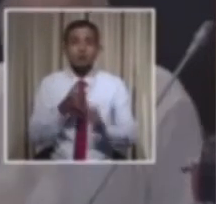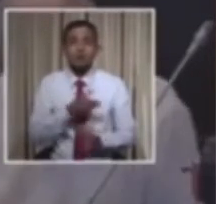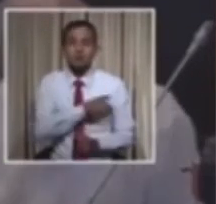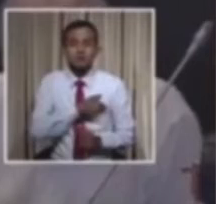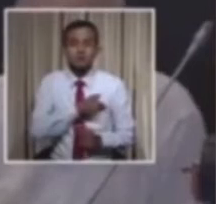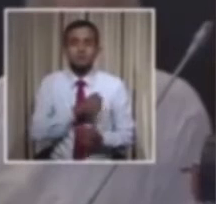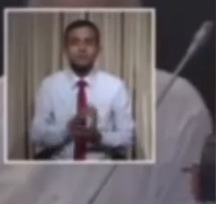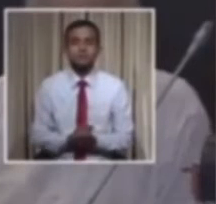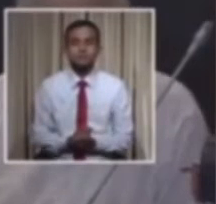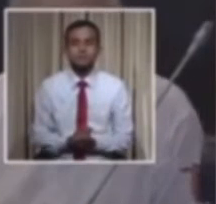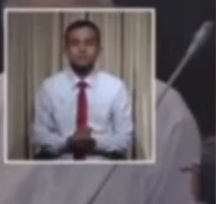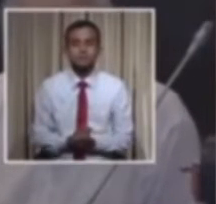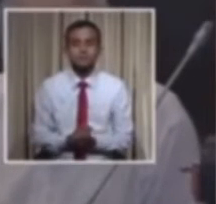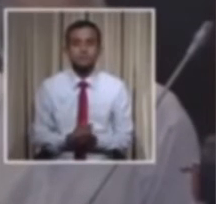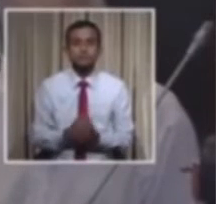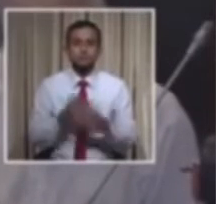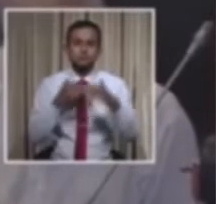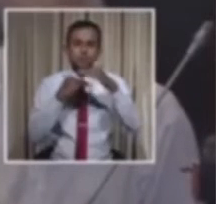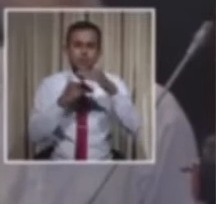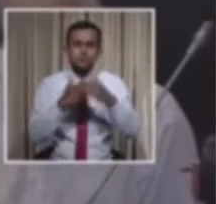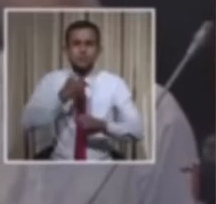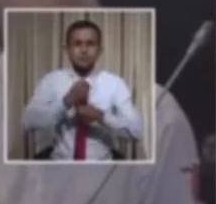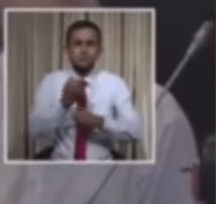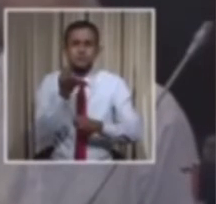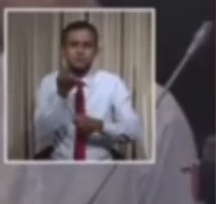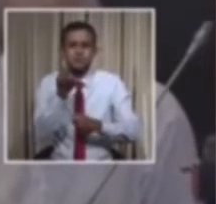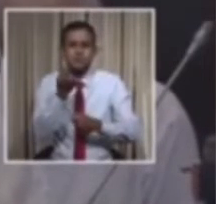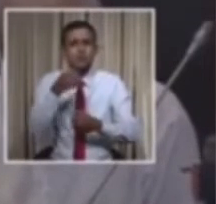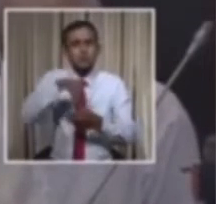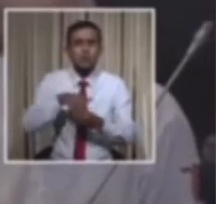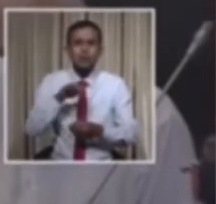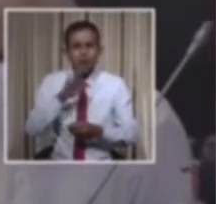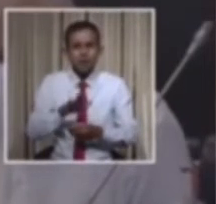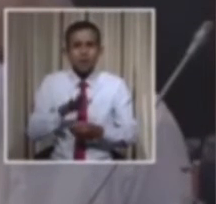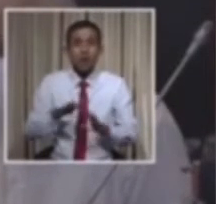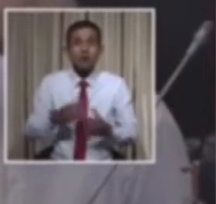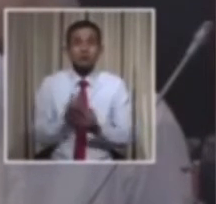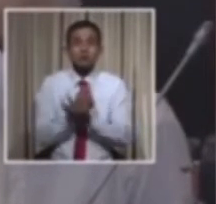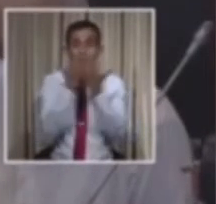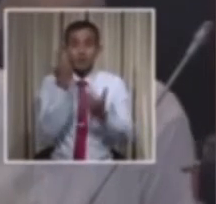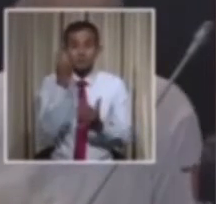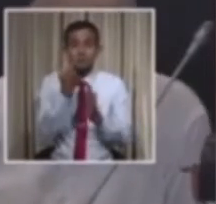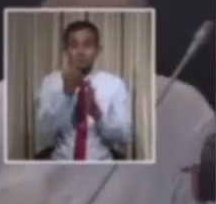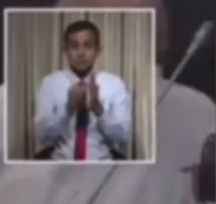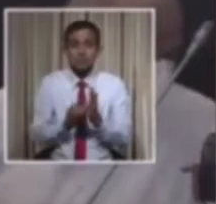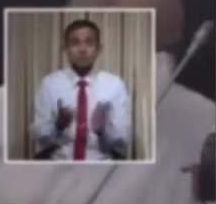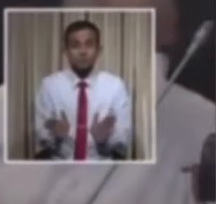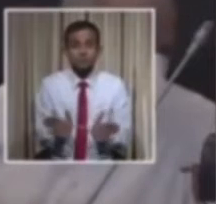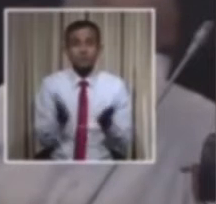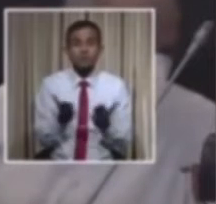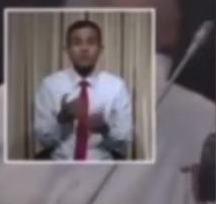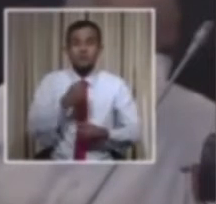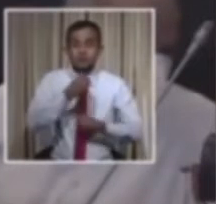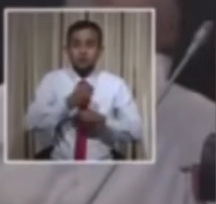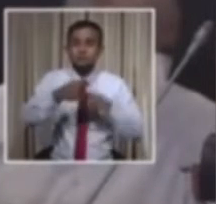பொருளாதாரத்தை மீட்டெடுப்பதை நோக்கமாக கொண்டுள்ளது. தொற்று நோய் உலகம் முழுவதையும் பாதித்து மக்களை கடுமையாக பாதித்தது.